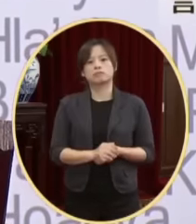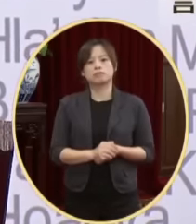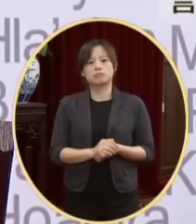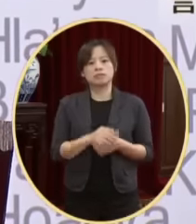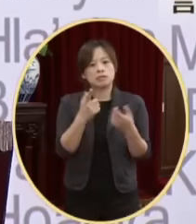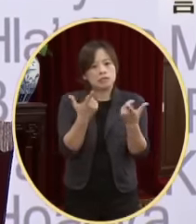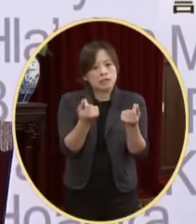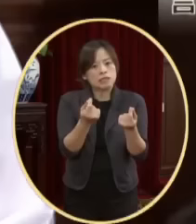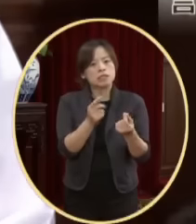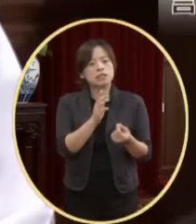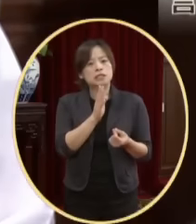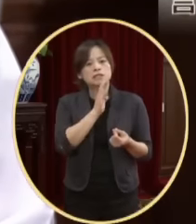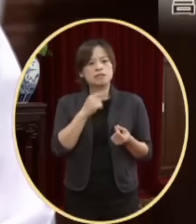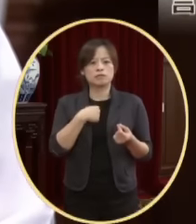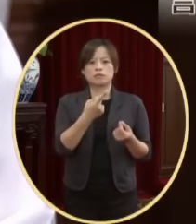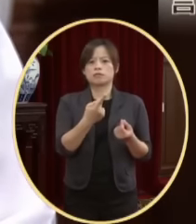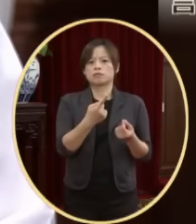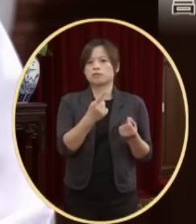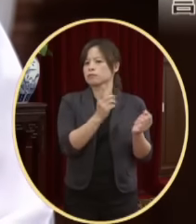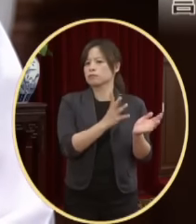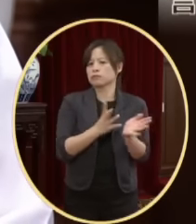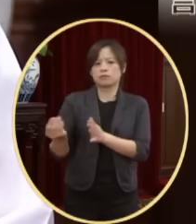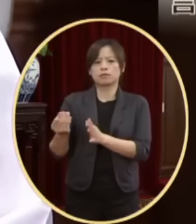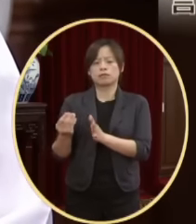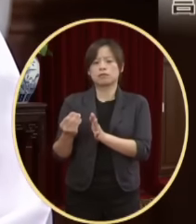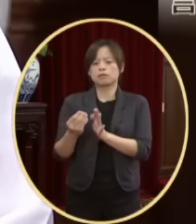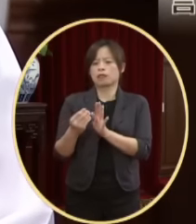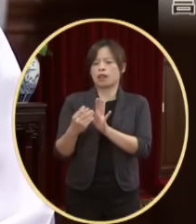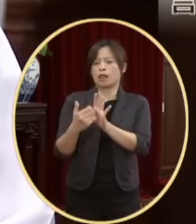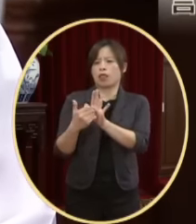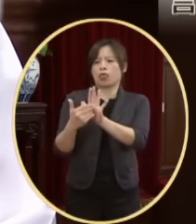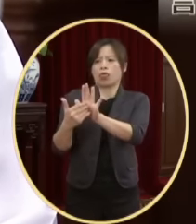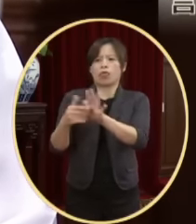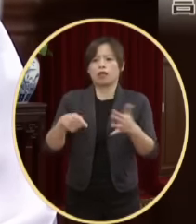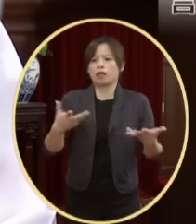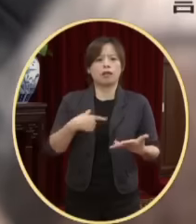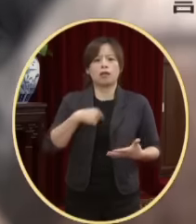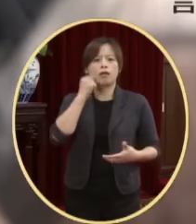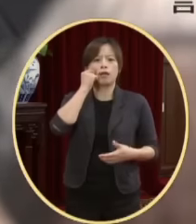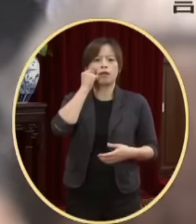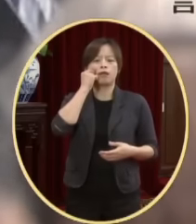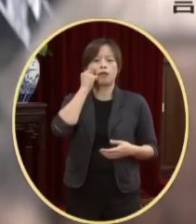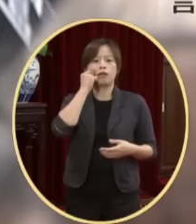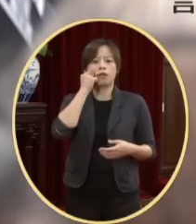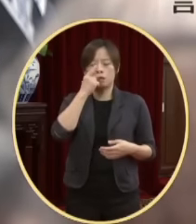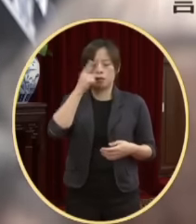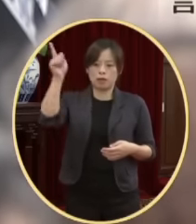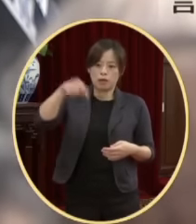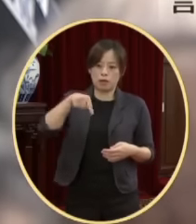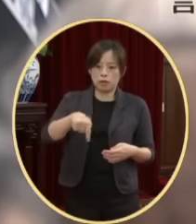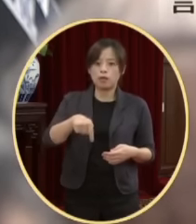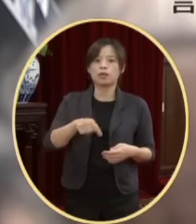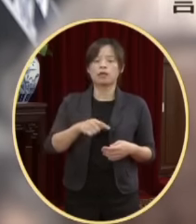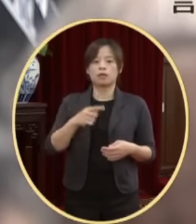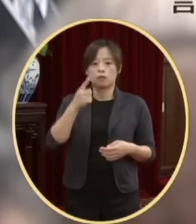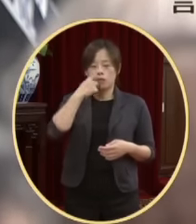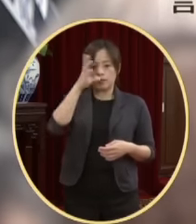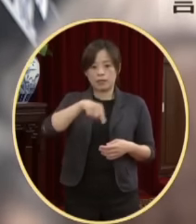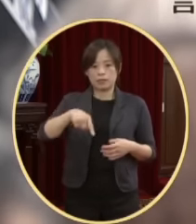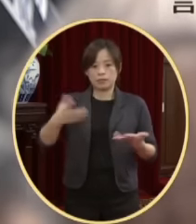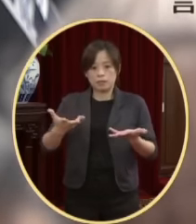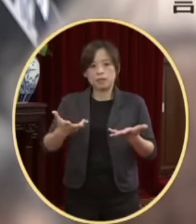那也是我们没有办法解决的事情。我来到这里，我把这件